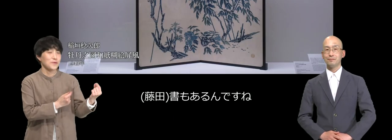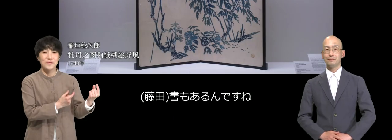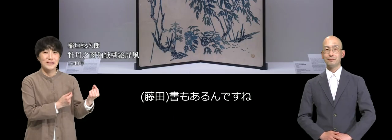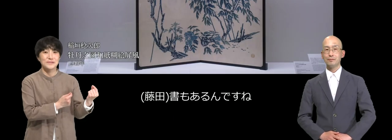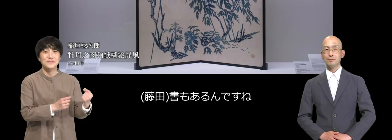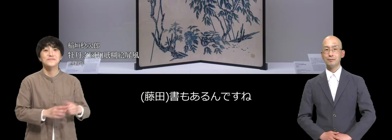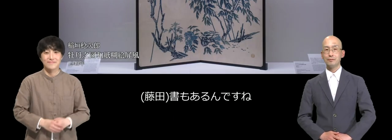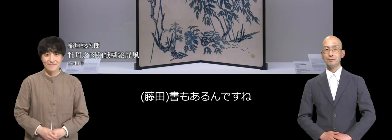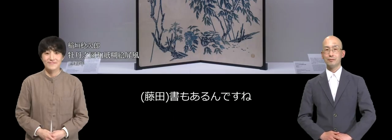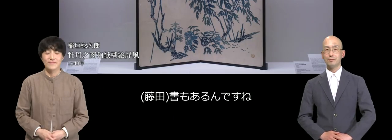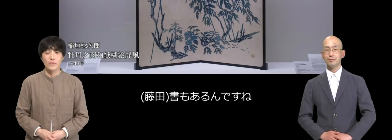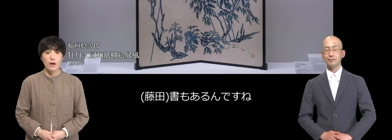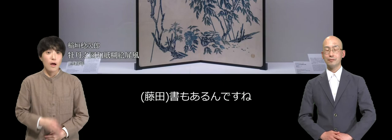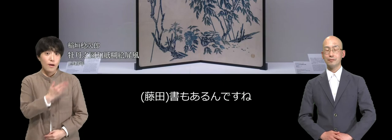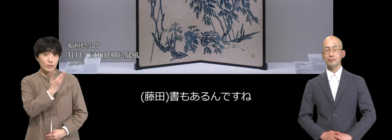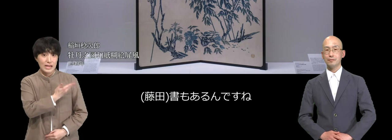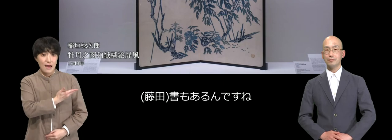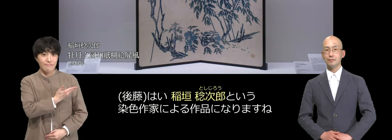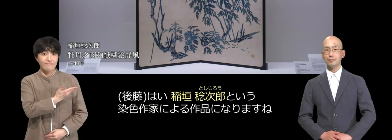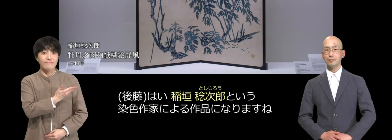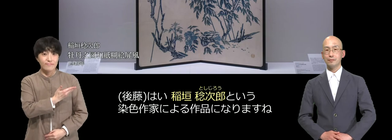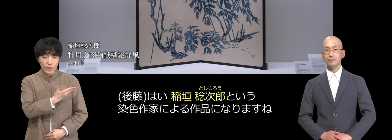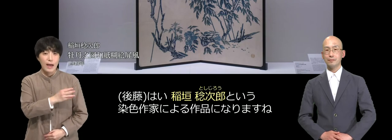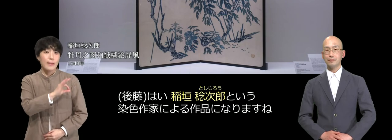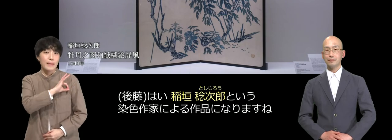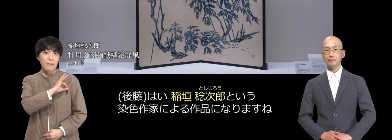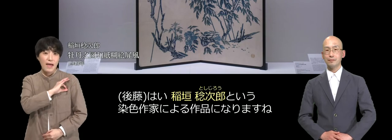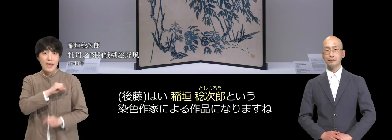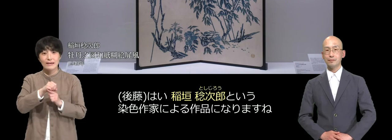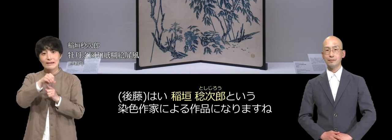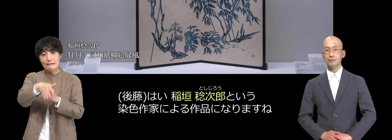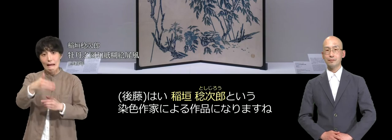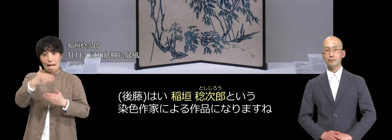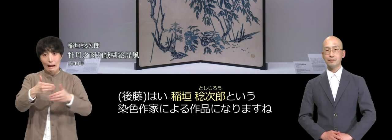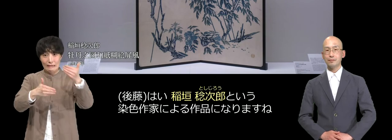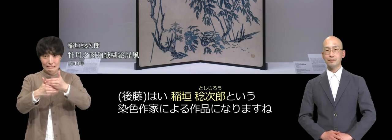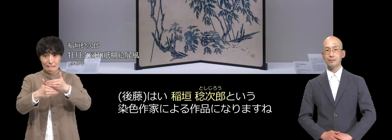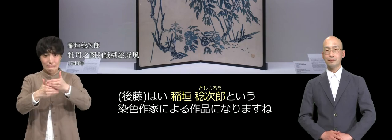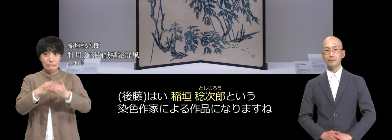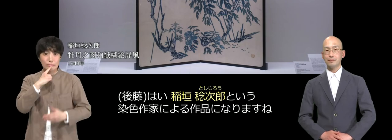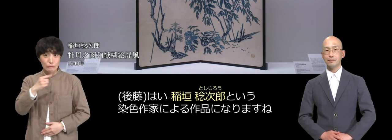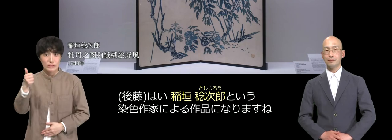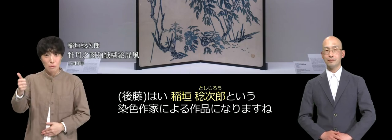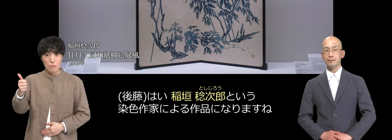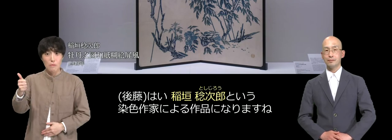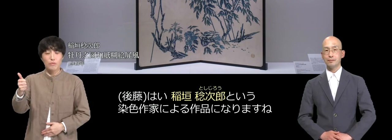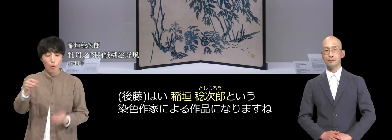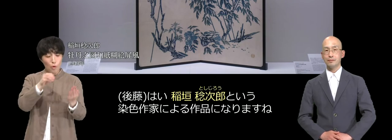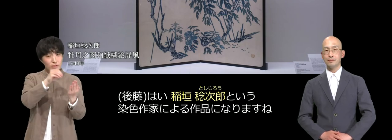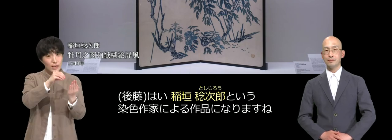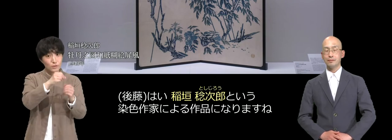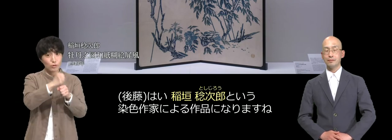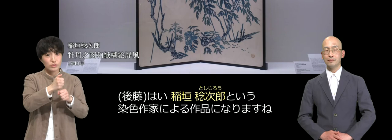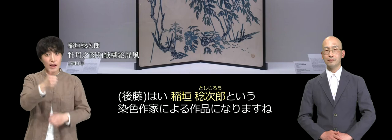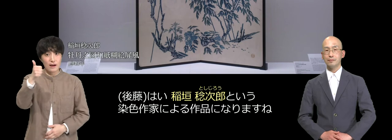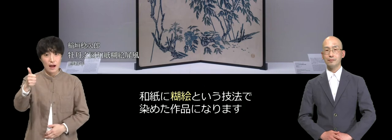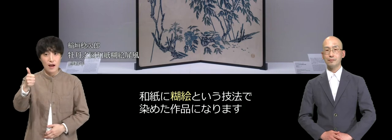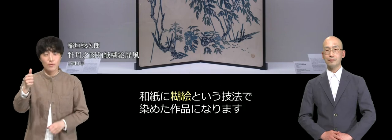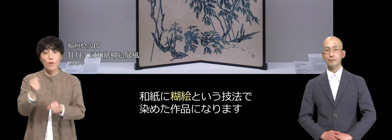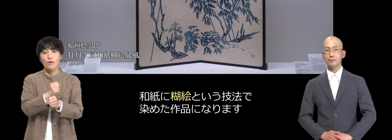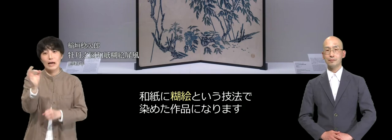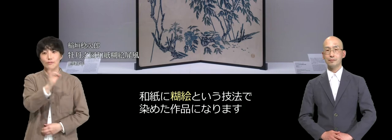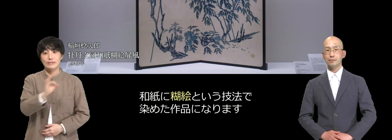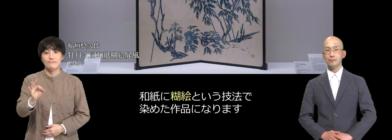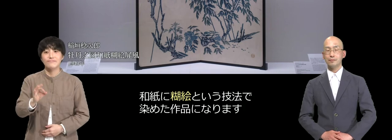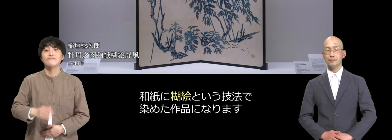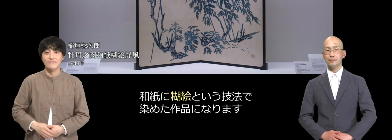稲垣稔次郎という染色の作家による作品になりますねは